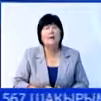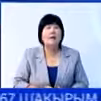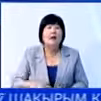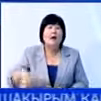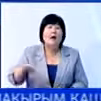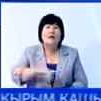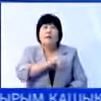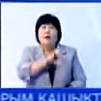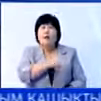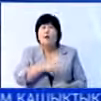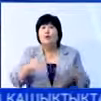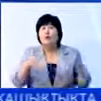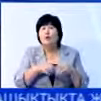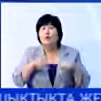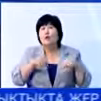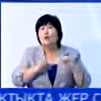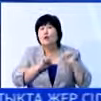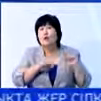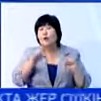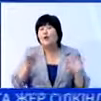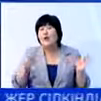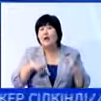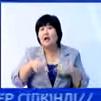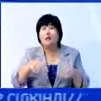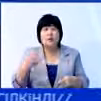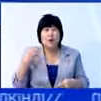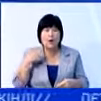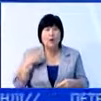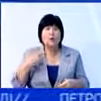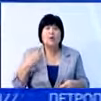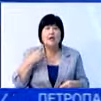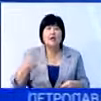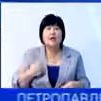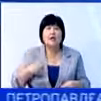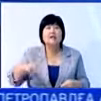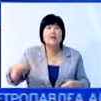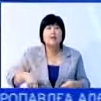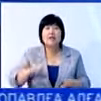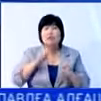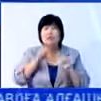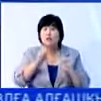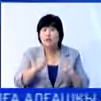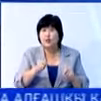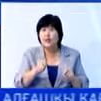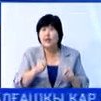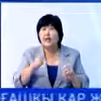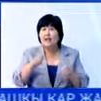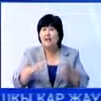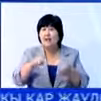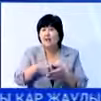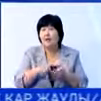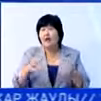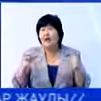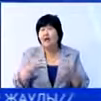Аймақтың күштік құрылымдары мен құқық қорғаушылары шағын футболдан Қызылорда гарнизоны бастығының жүлдесін сарапқа салды.